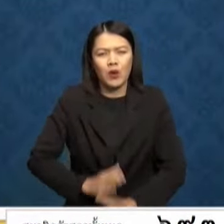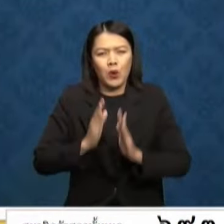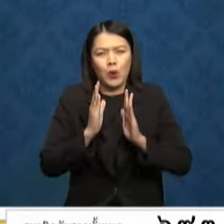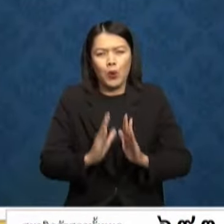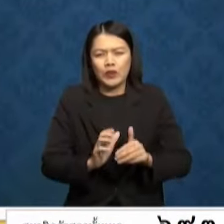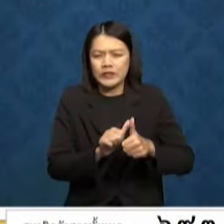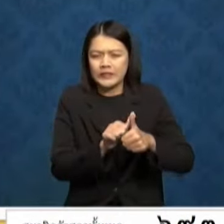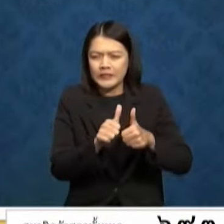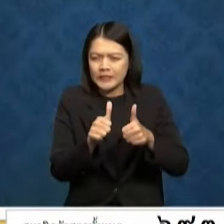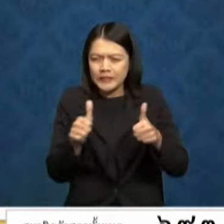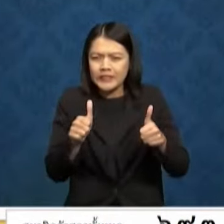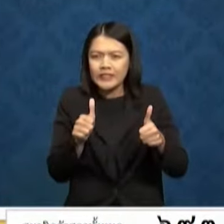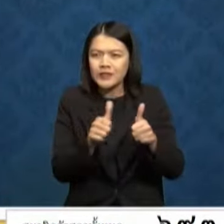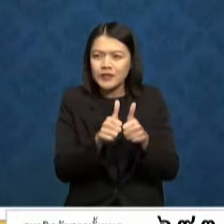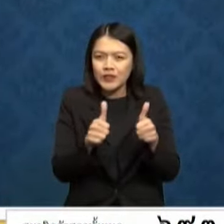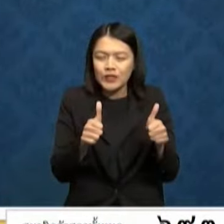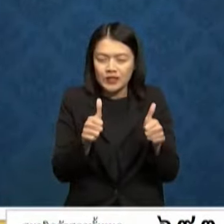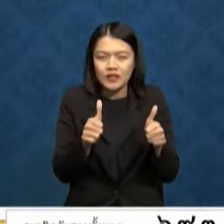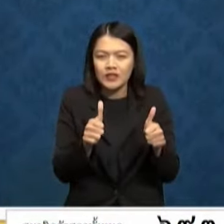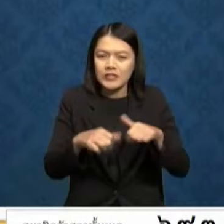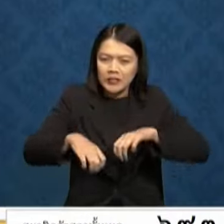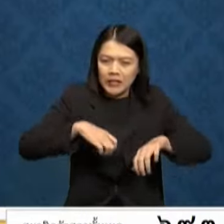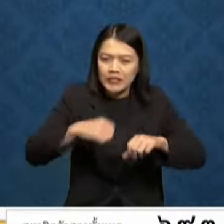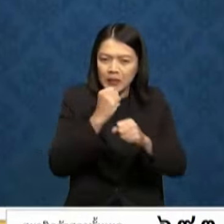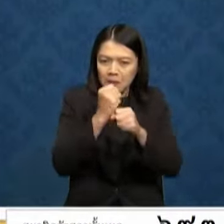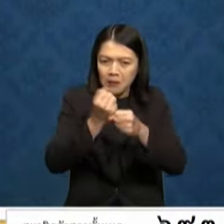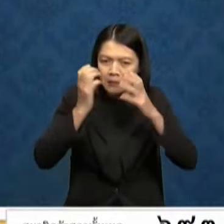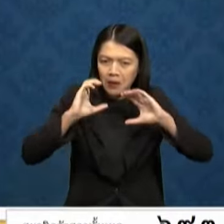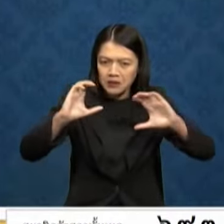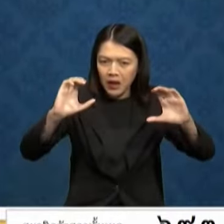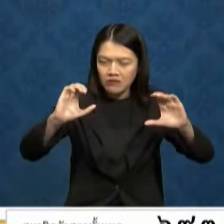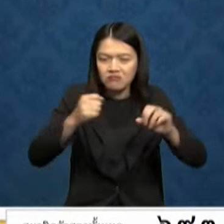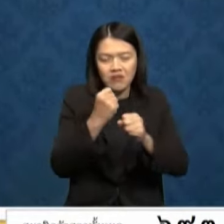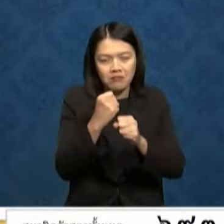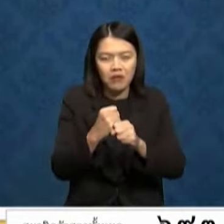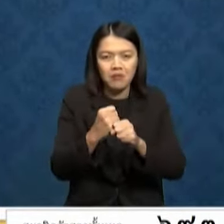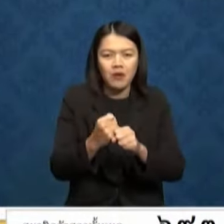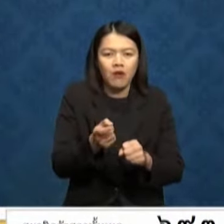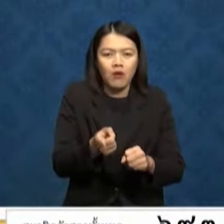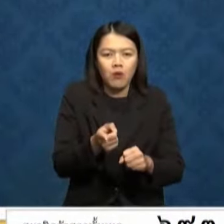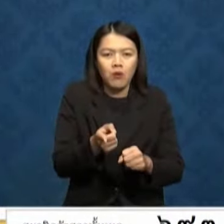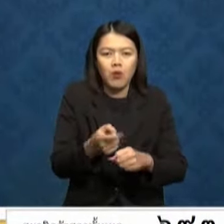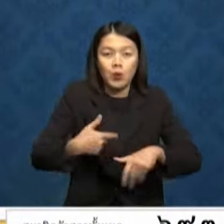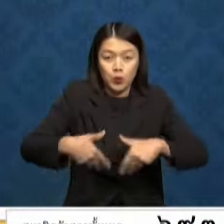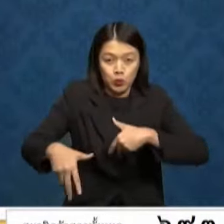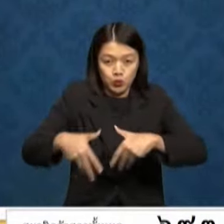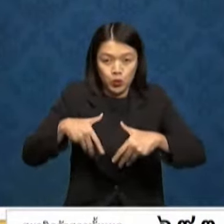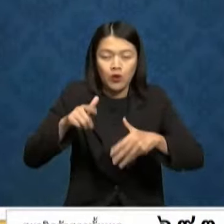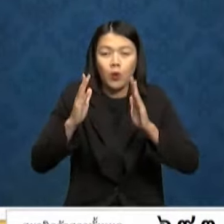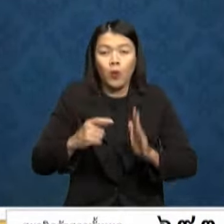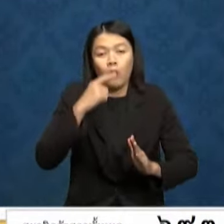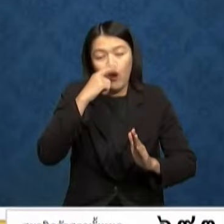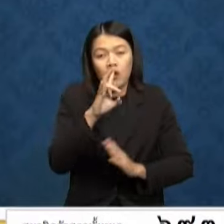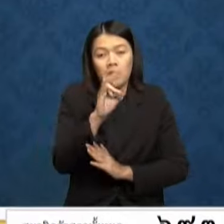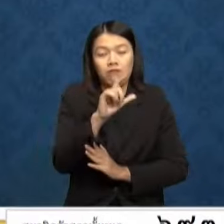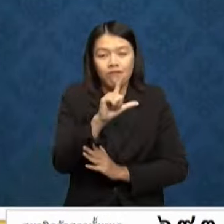ดีอาจจะเป็นคนดีแต่จะสามารถบริหารรัชการแผ่นดินที่มีเดิมพันด้วยประชาชนคนไทย